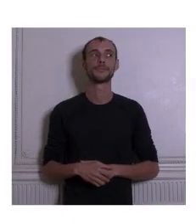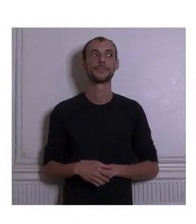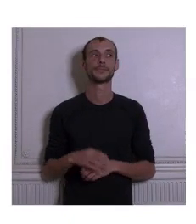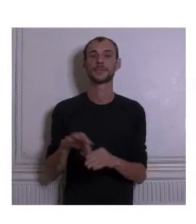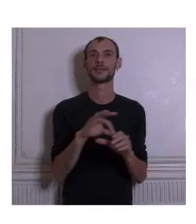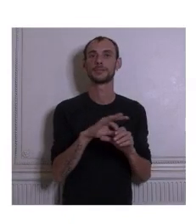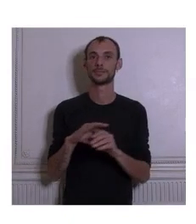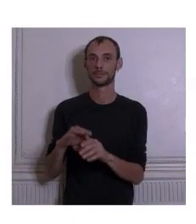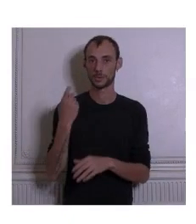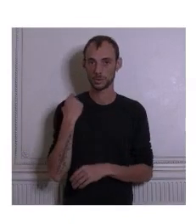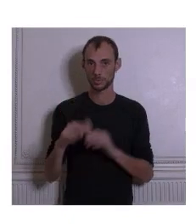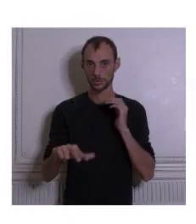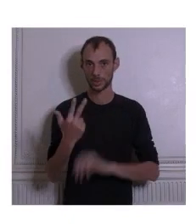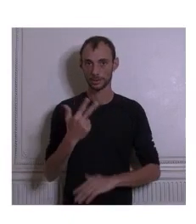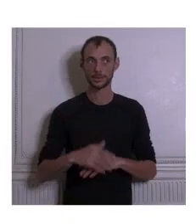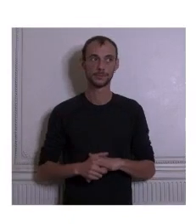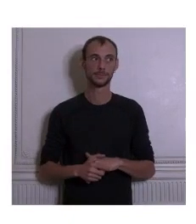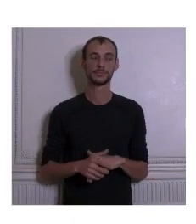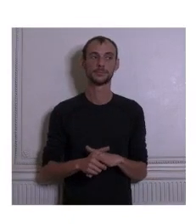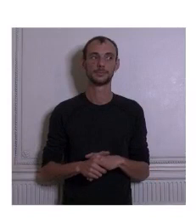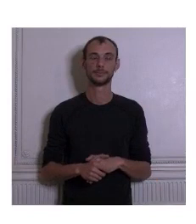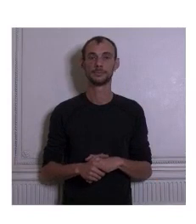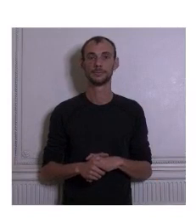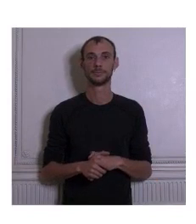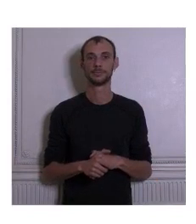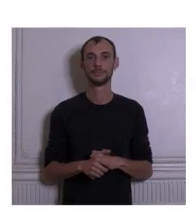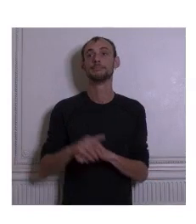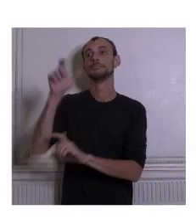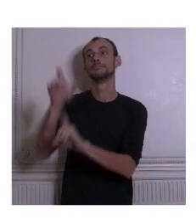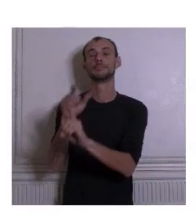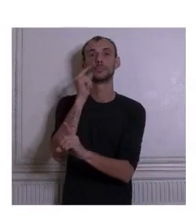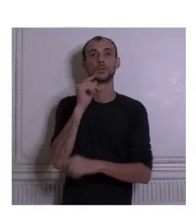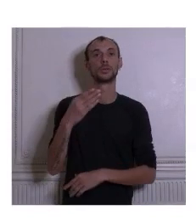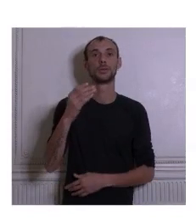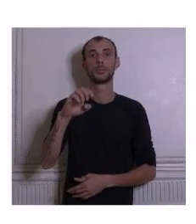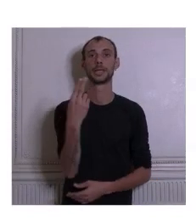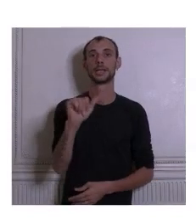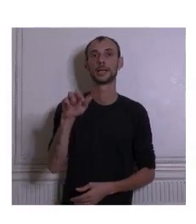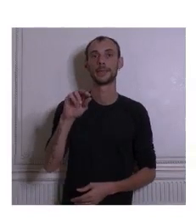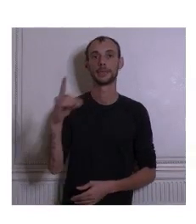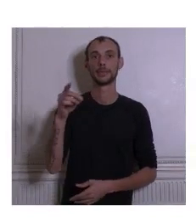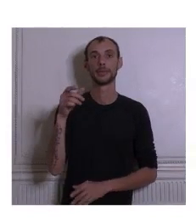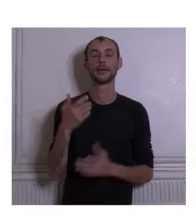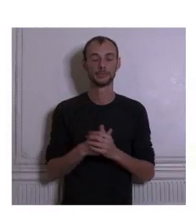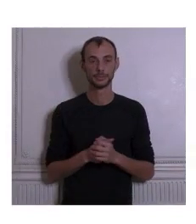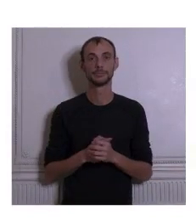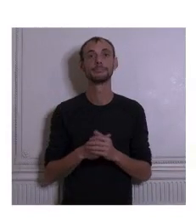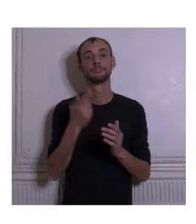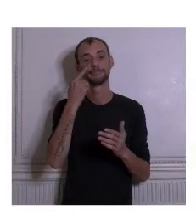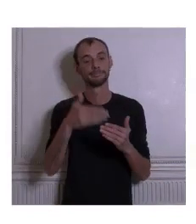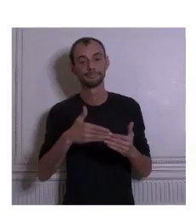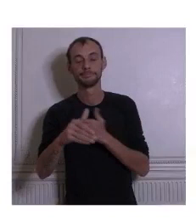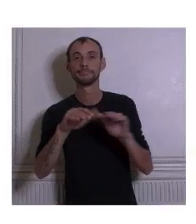Bail à construction. Résidence Jean Monnet, 25 rue Rémy Belléau. Concession au profit